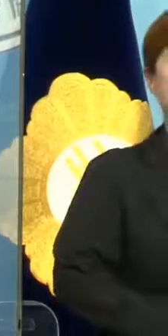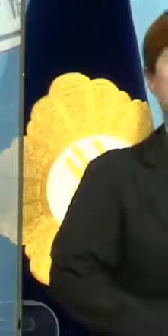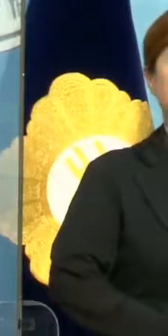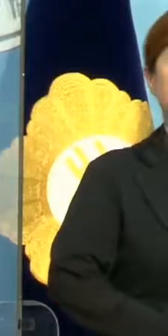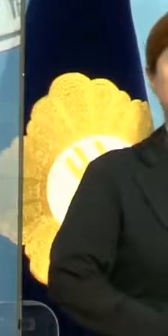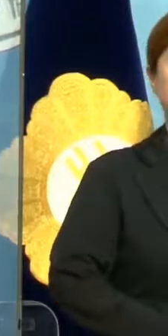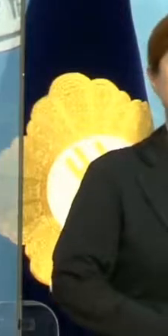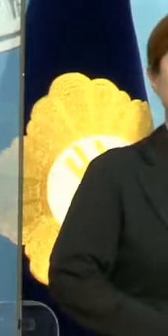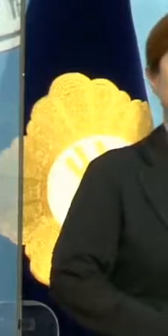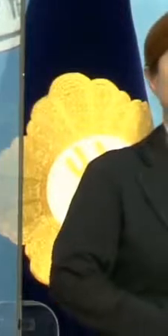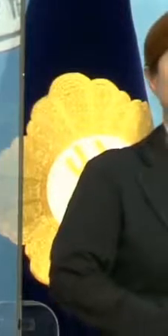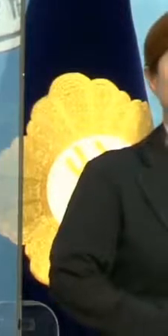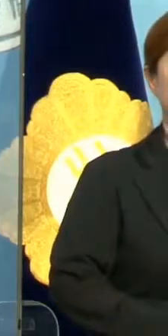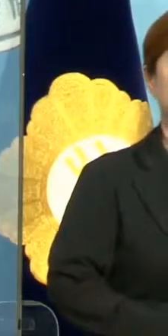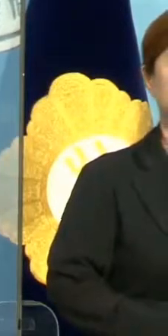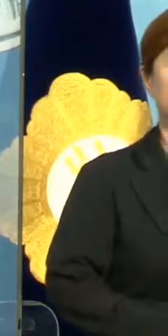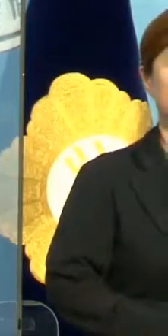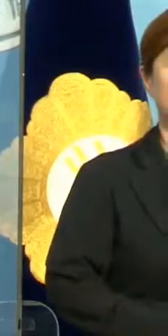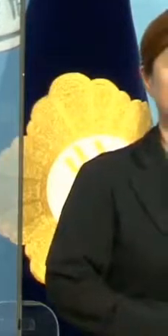시작할까요 5